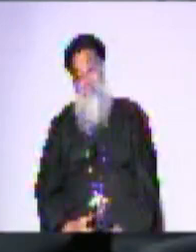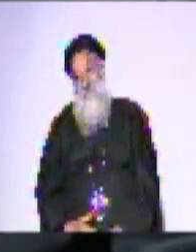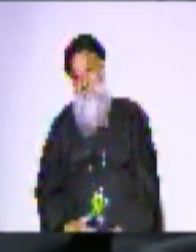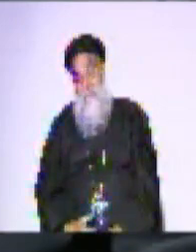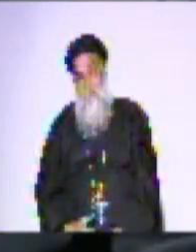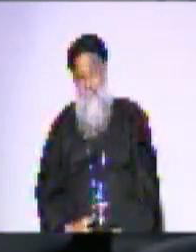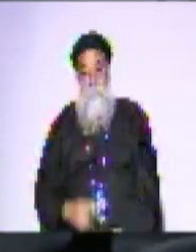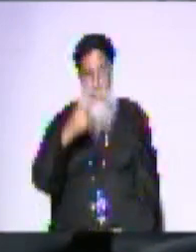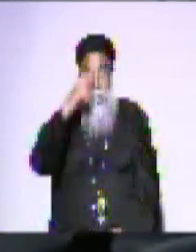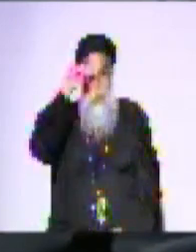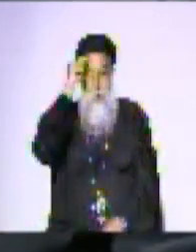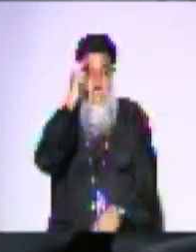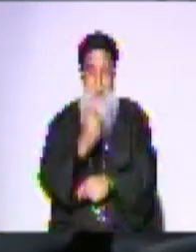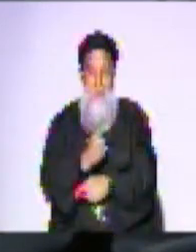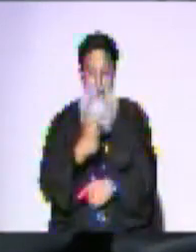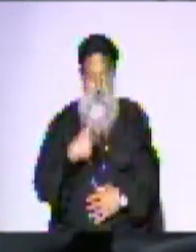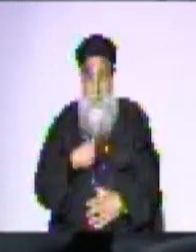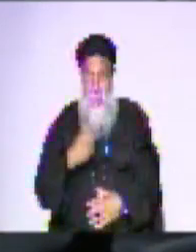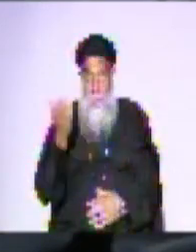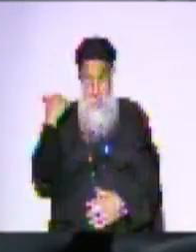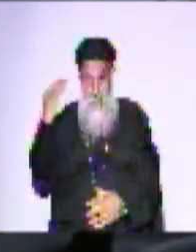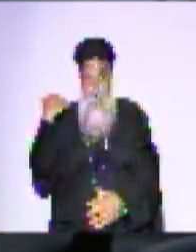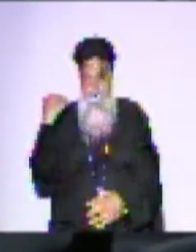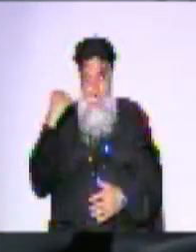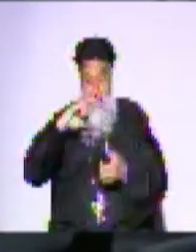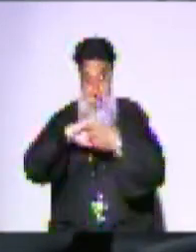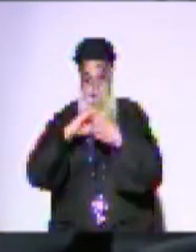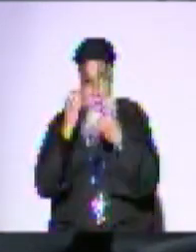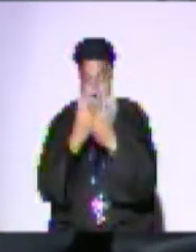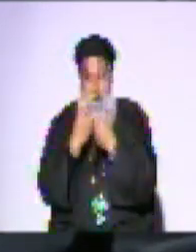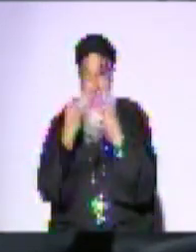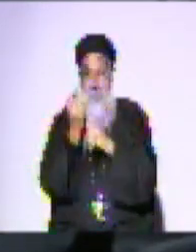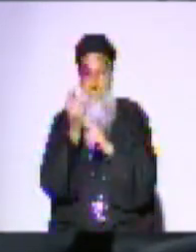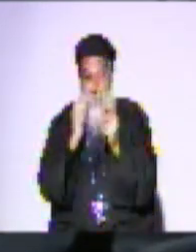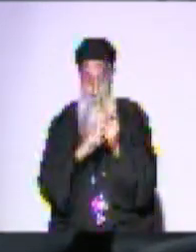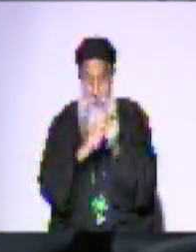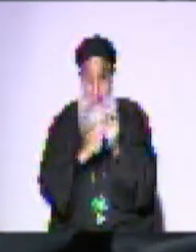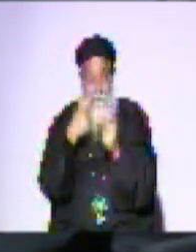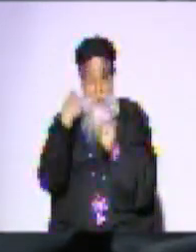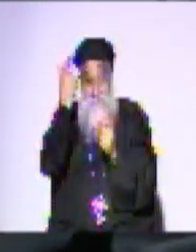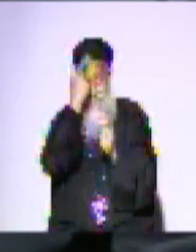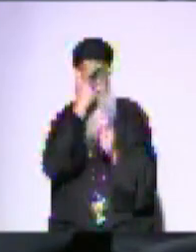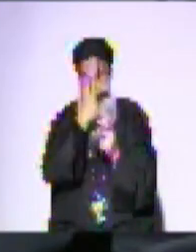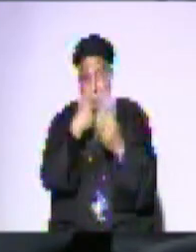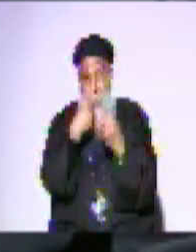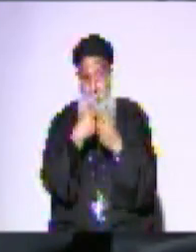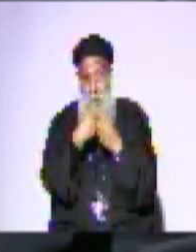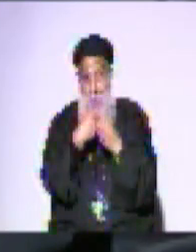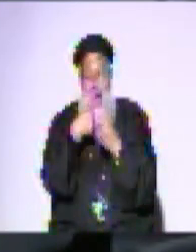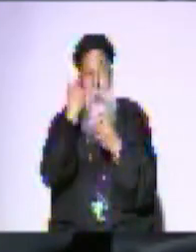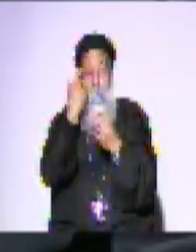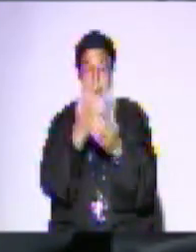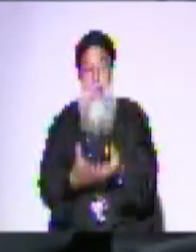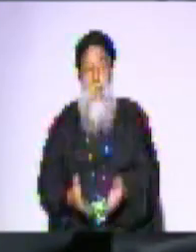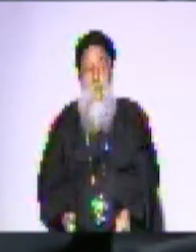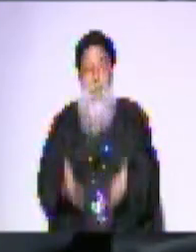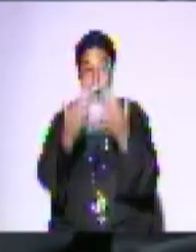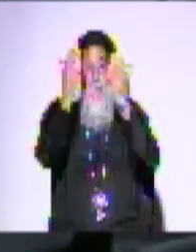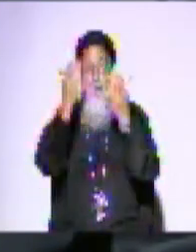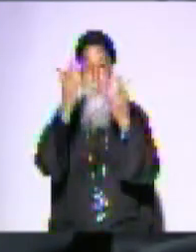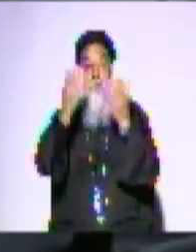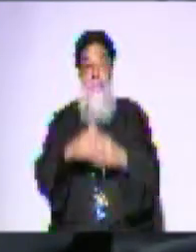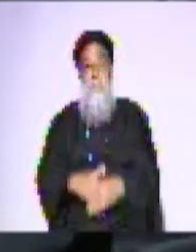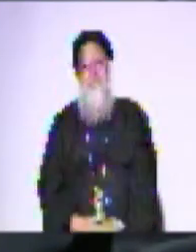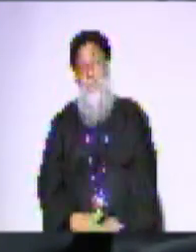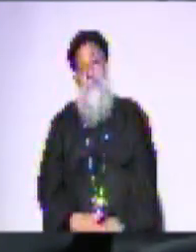وبرضو معلمنا بولس الرسول يقول إن كنا قد صرنا متحدين معه بشبه موته نصير أيضا بقيامته.